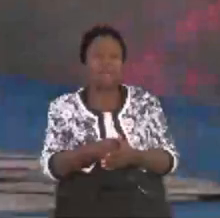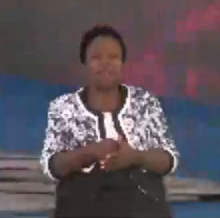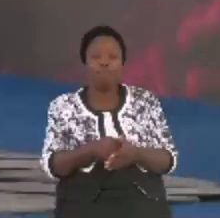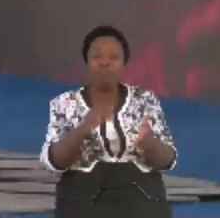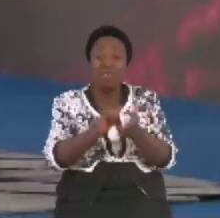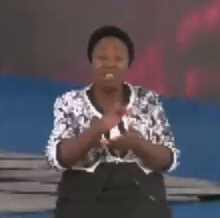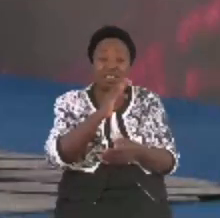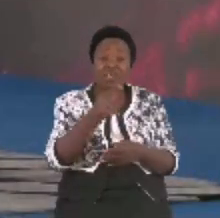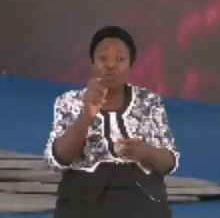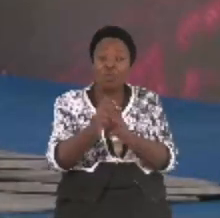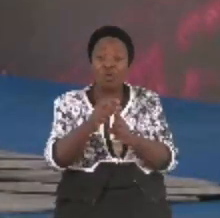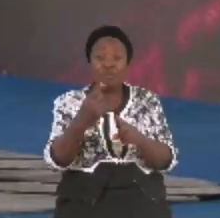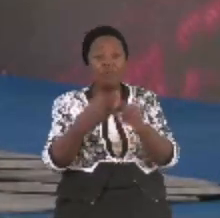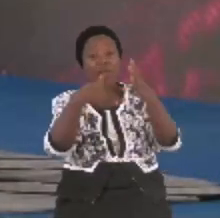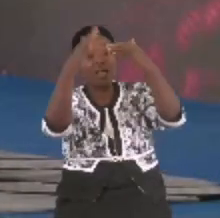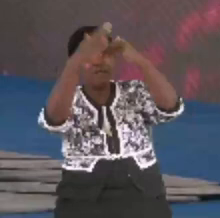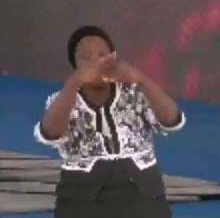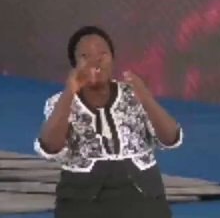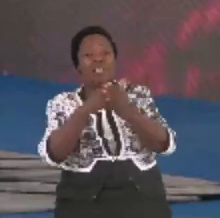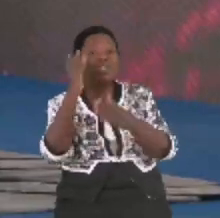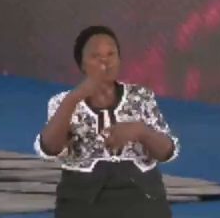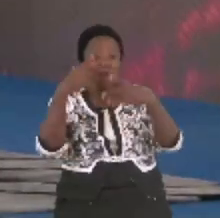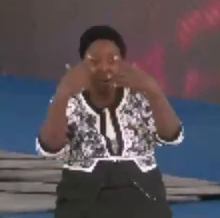Ça, c'est un décret du ciel.